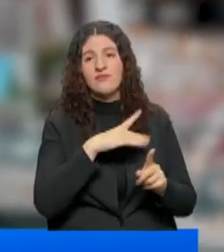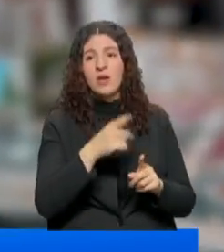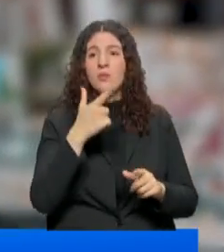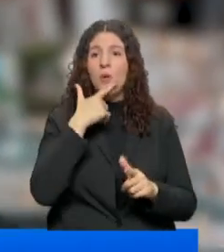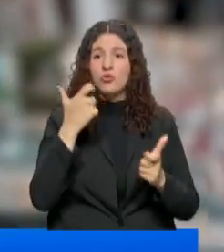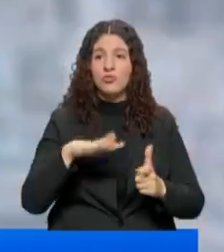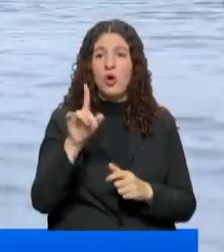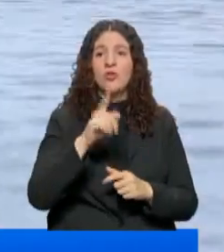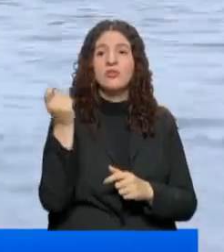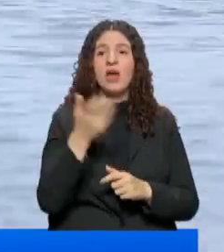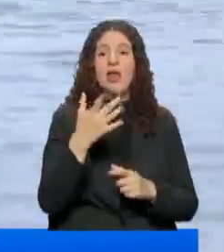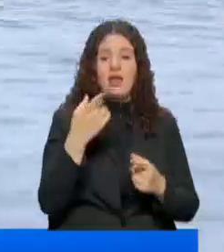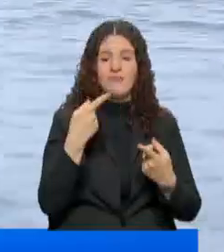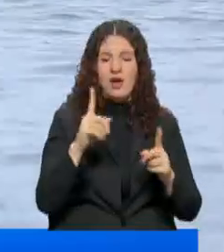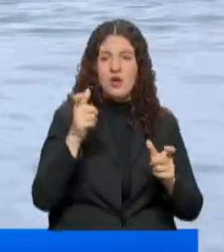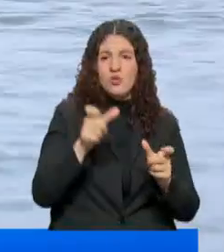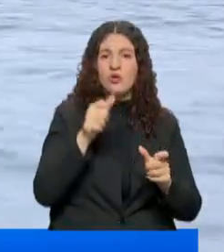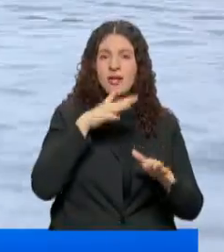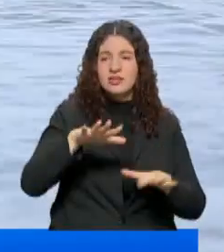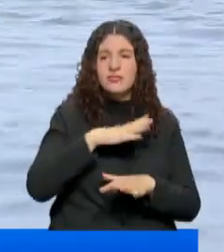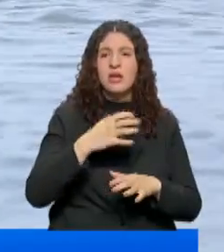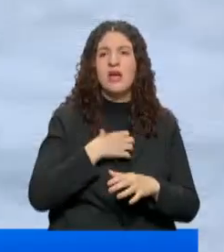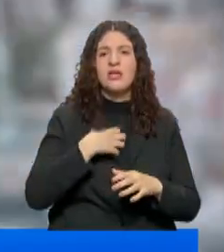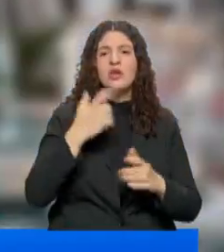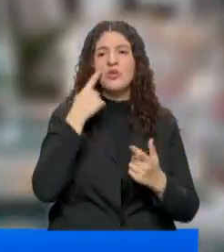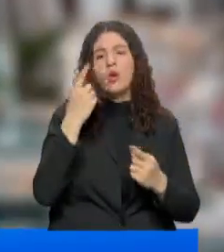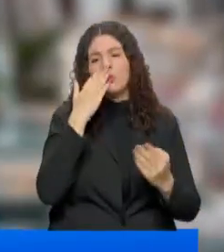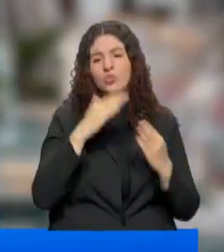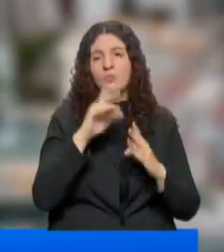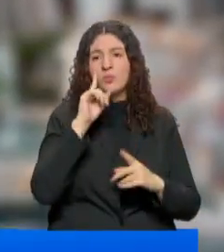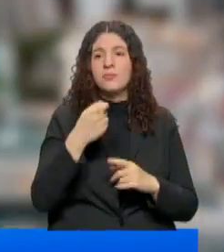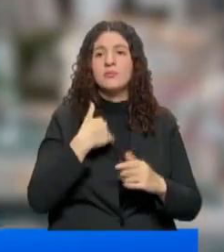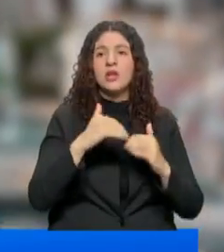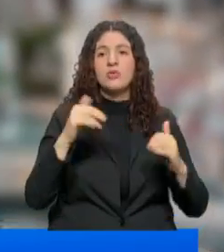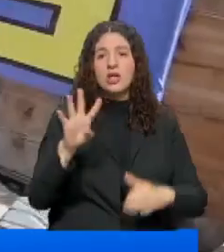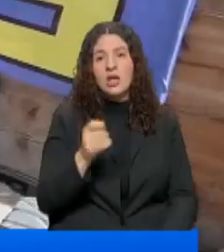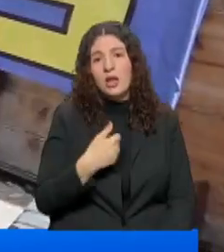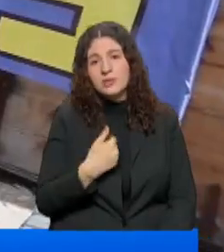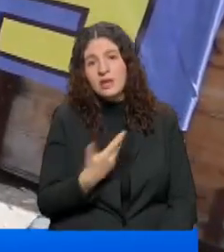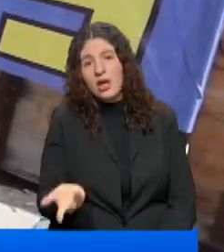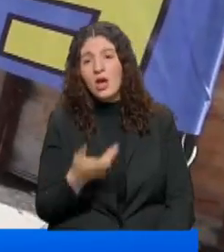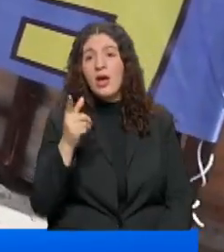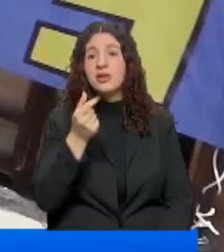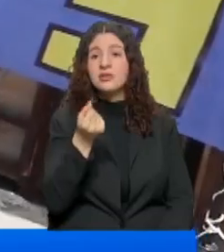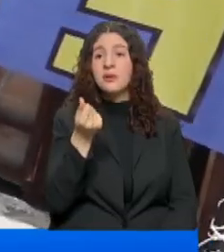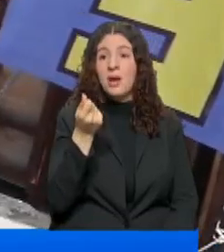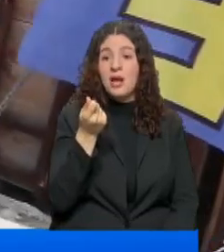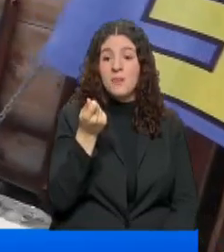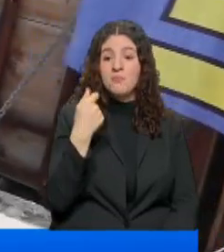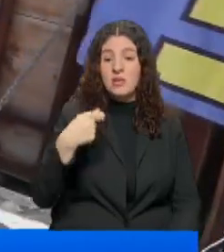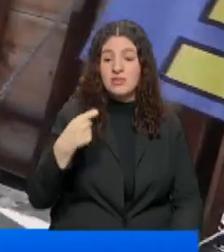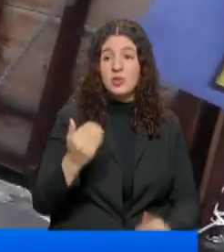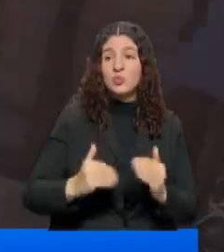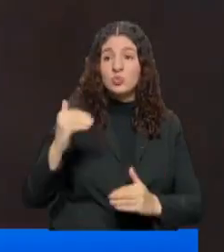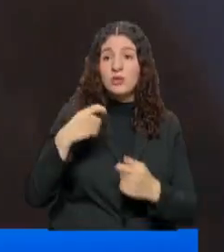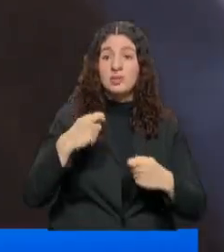Bodrum'da 10 tane değişik koy var. Her yerde insan kendisini bulabilir. Bizde de mesela lahmacun 40 lira yani. Rakamlar biraz yüksek maliyetler.